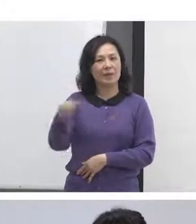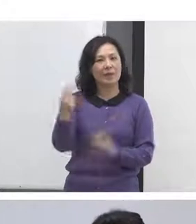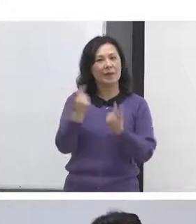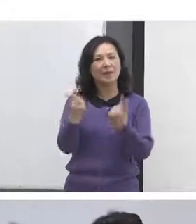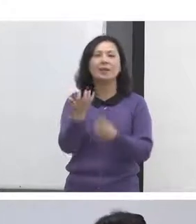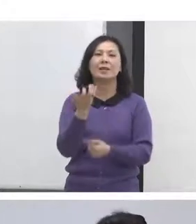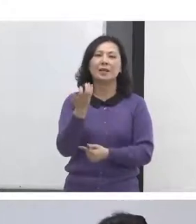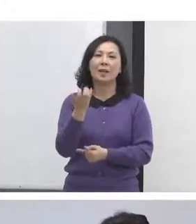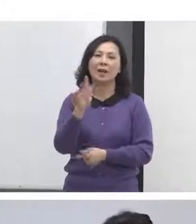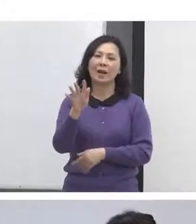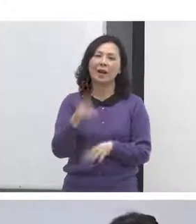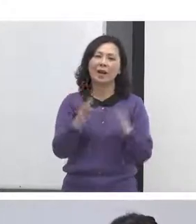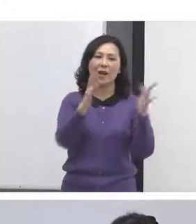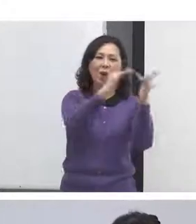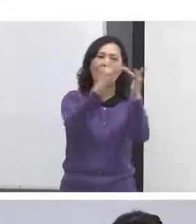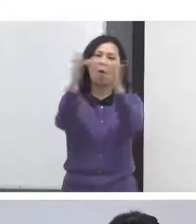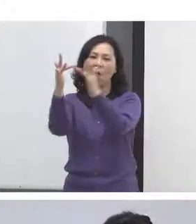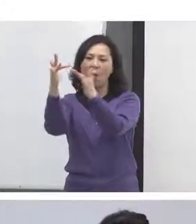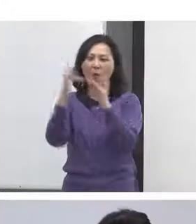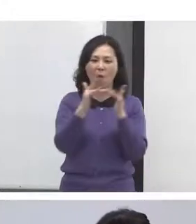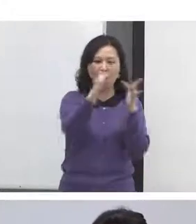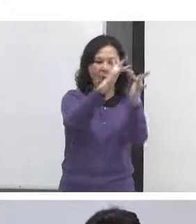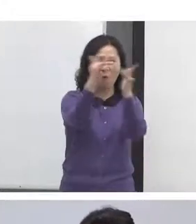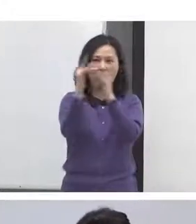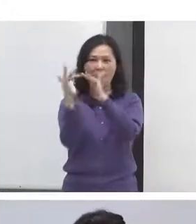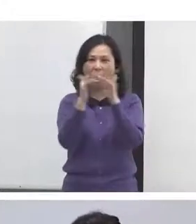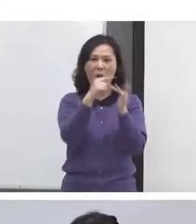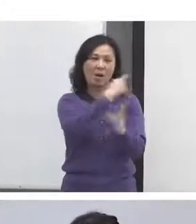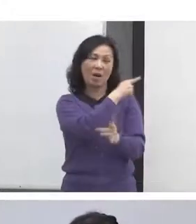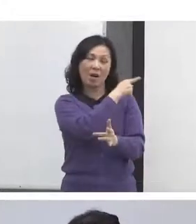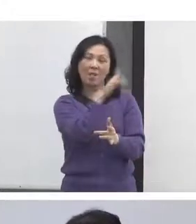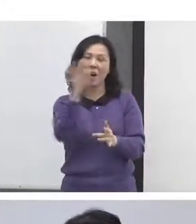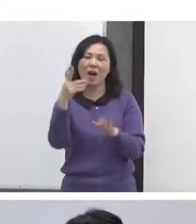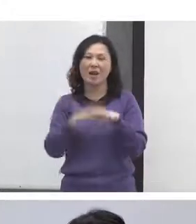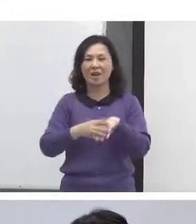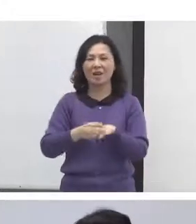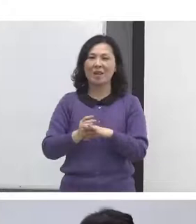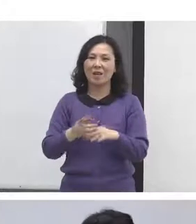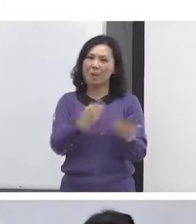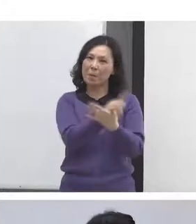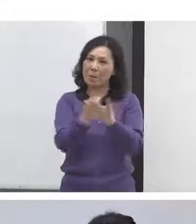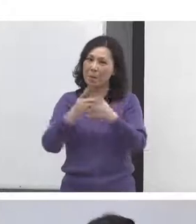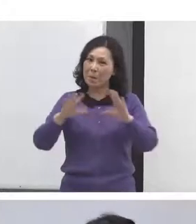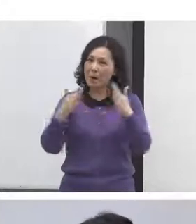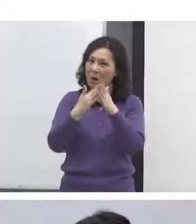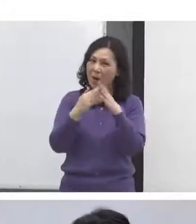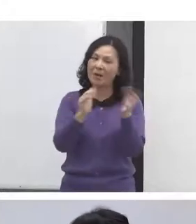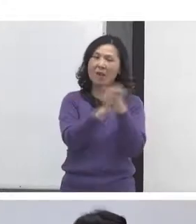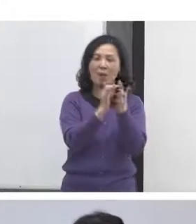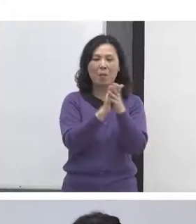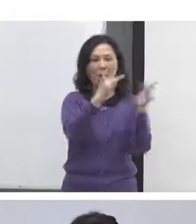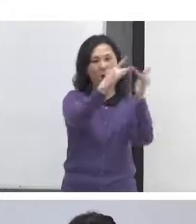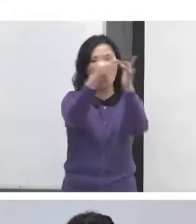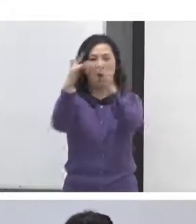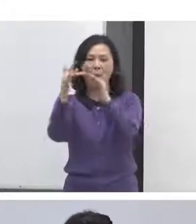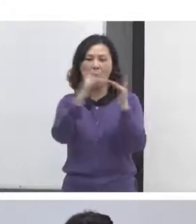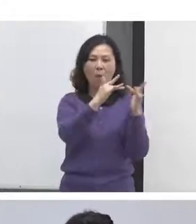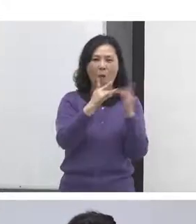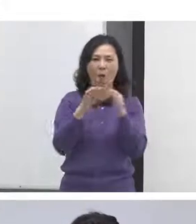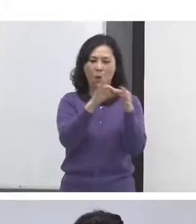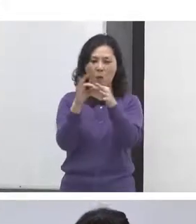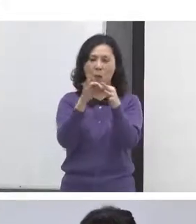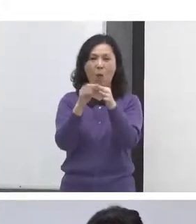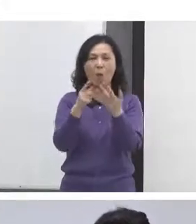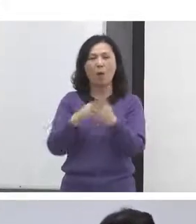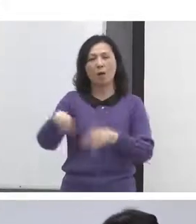刚有很多连来连去，上面有很多连来连去各国的 各国的朋友，但是他们也都很关心